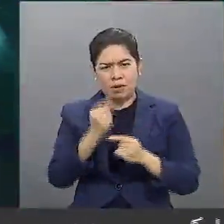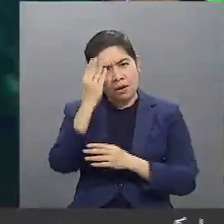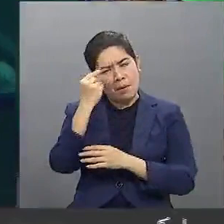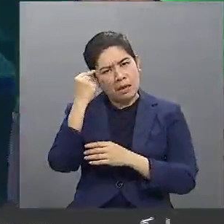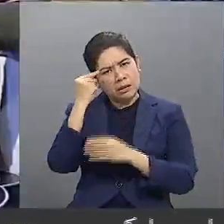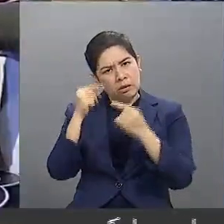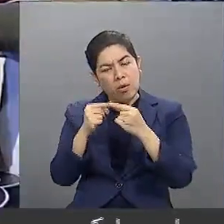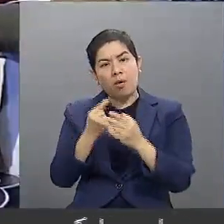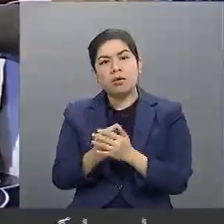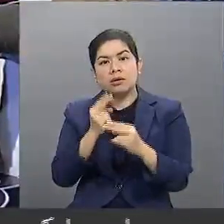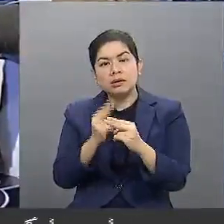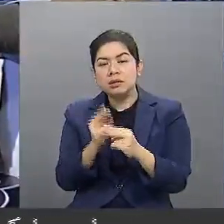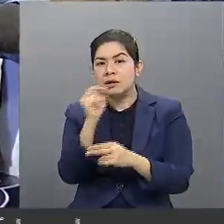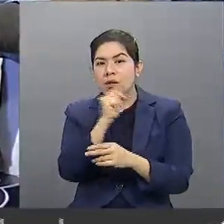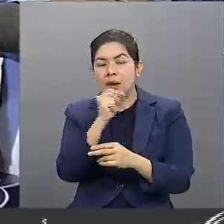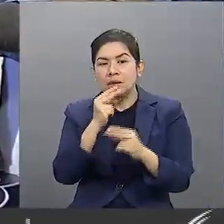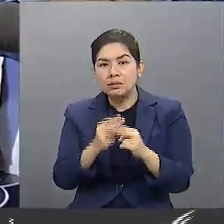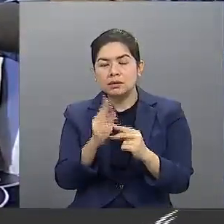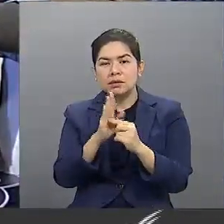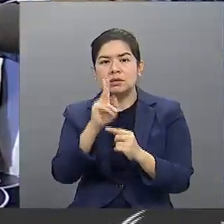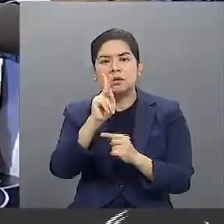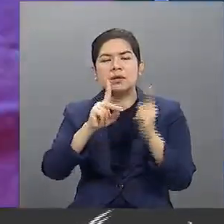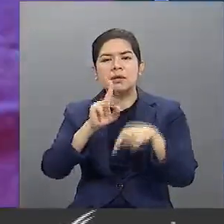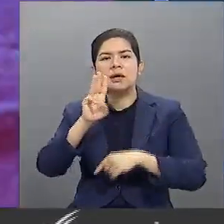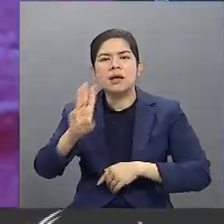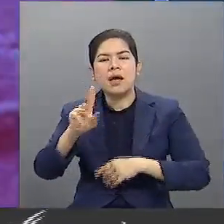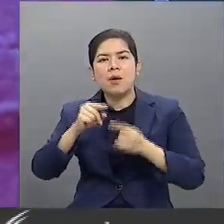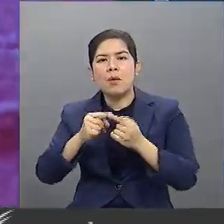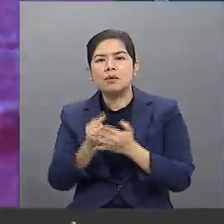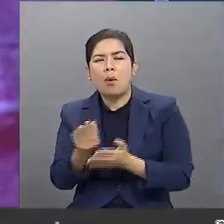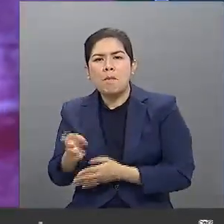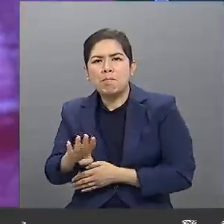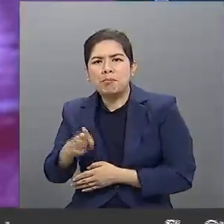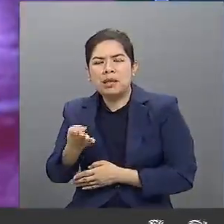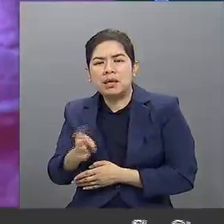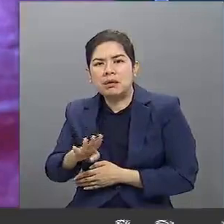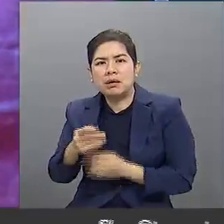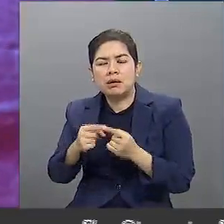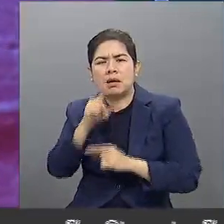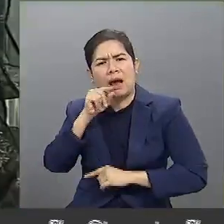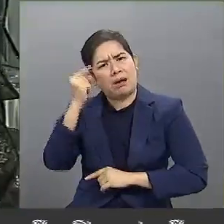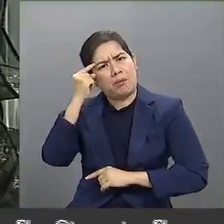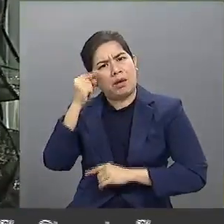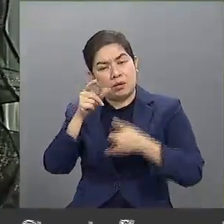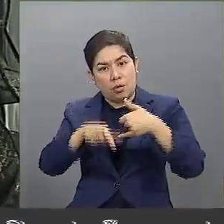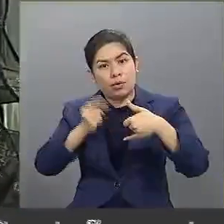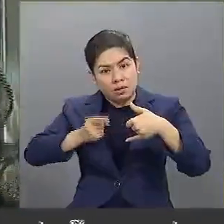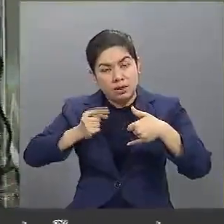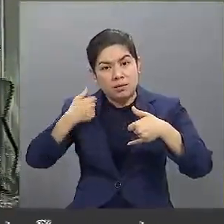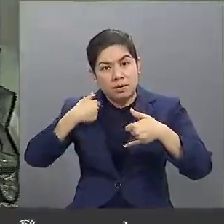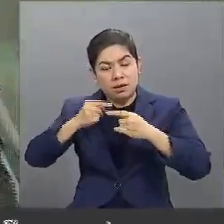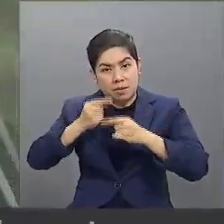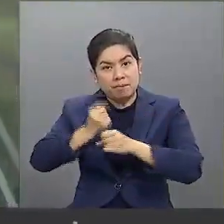แก้วปิ้งไก่มาฟังคำตอบว่าทำไมต้องปิ้งไก่และตัวจริงเคยปิ้งไก่ขายจริงๆหรือเปล่าวันนี้สาร